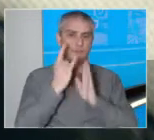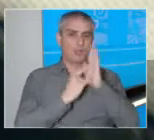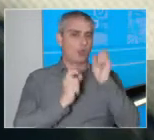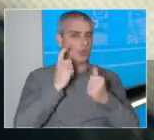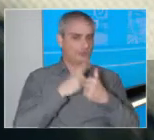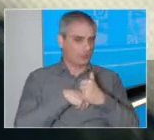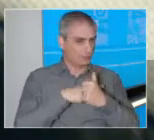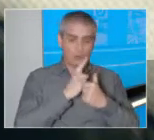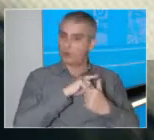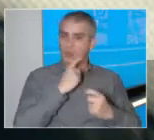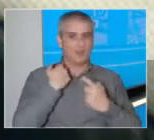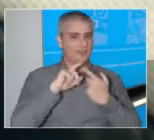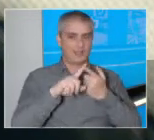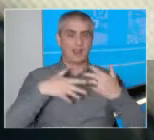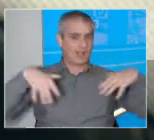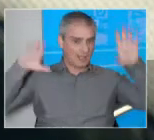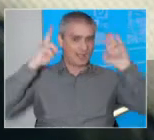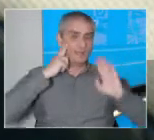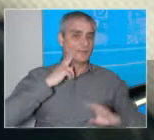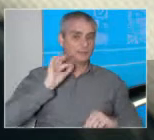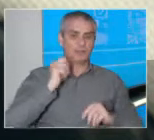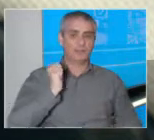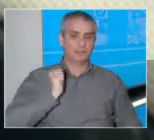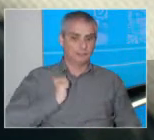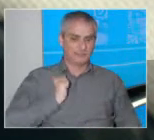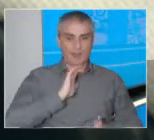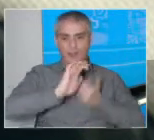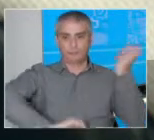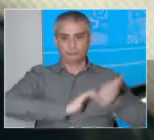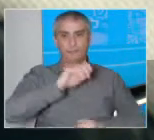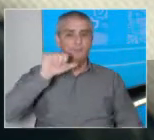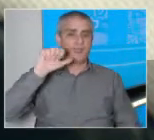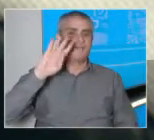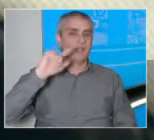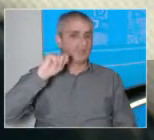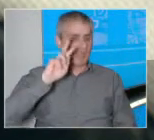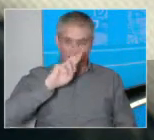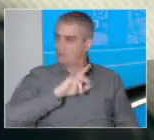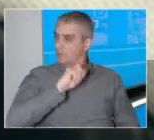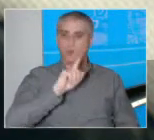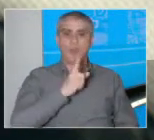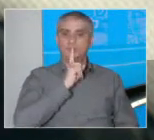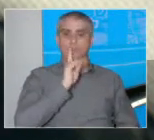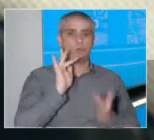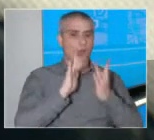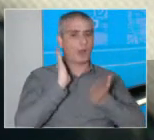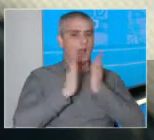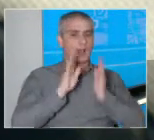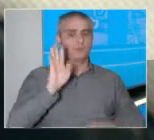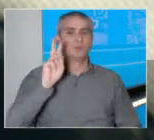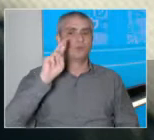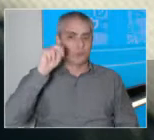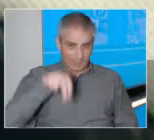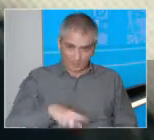אזרחות, הוא לא היה נגרר לקניעה מבישה של הצבא לפורי חוק באביתר, הוא לא היה שותק אל מול האלימות